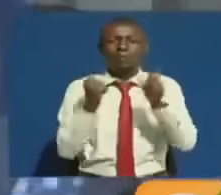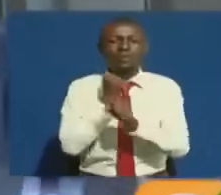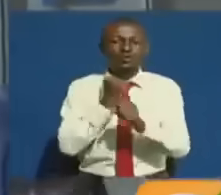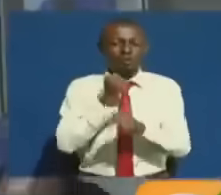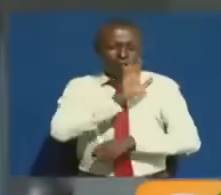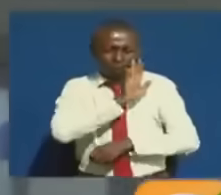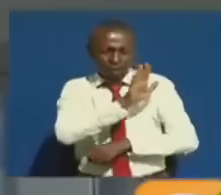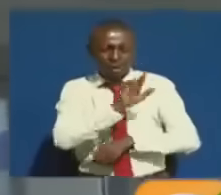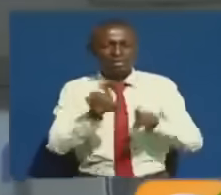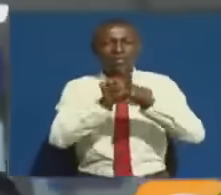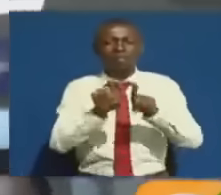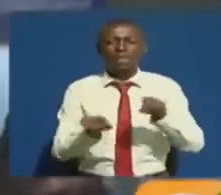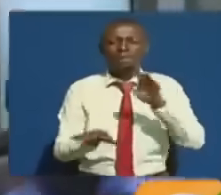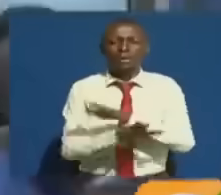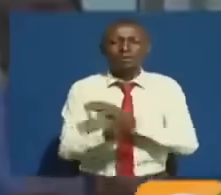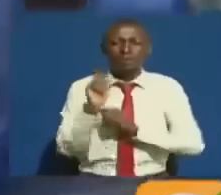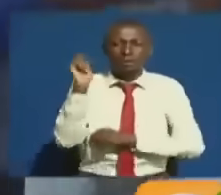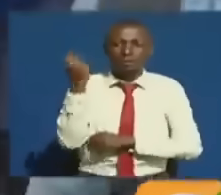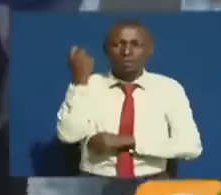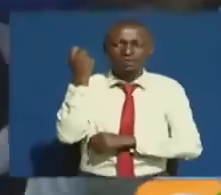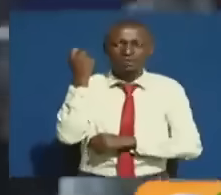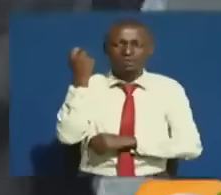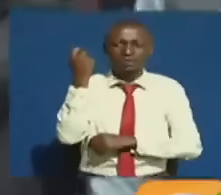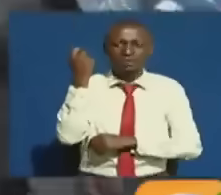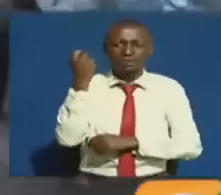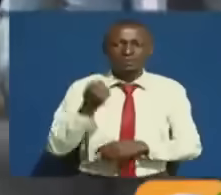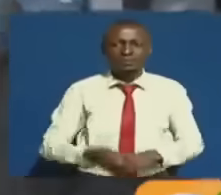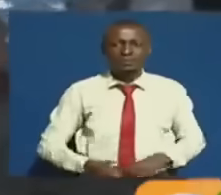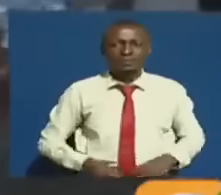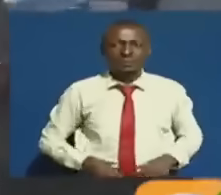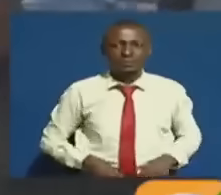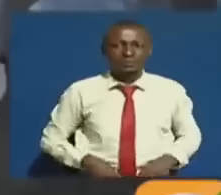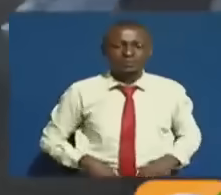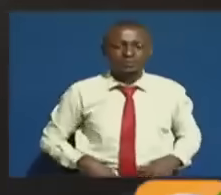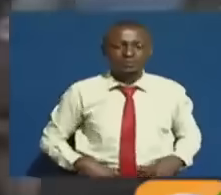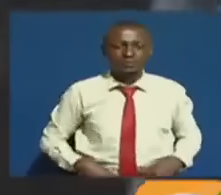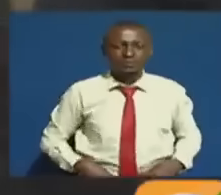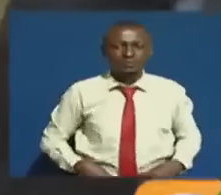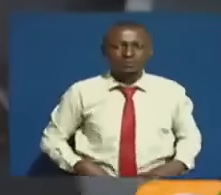yake kama naibu wa rais. Nimrod Tabu, Runinga Citizen.